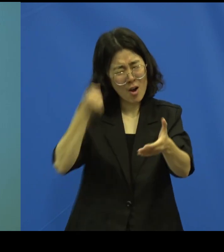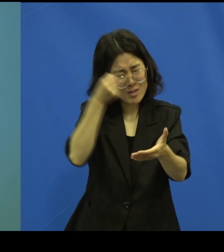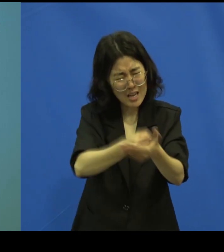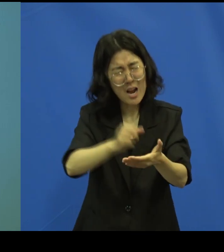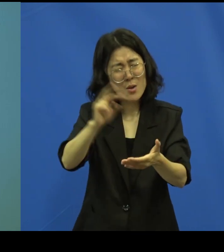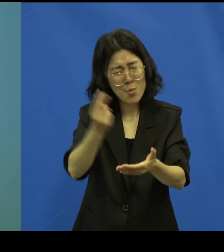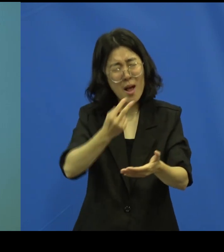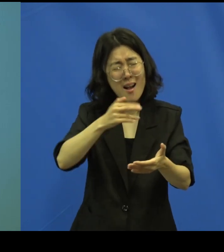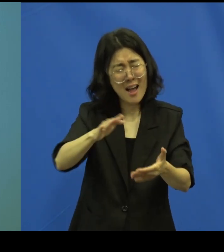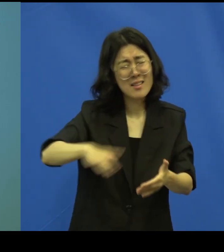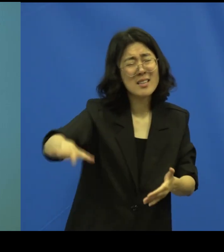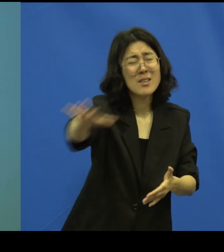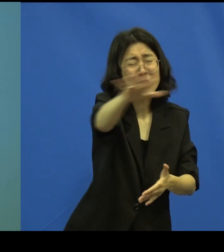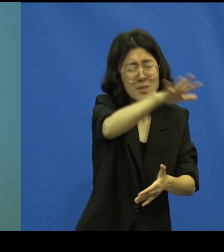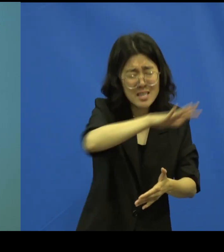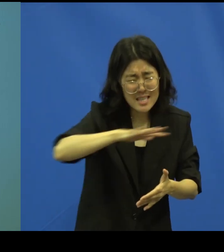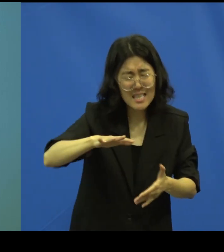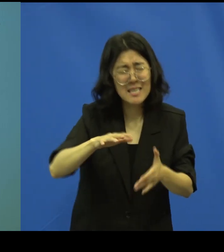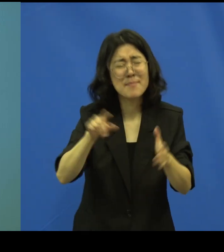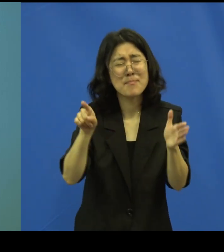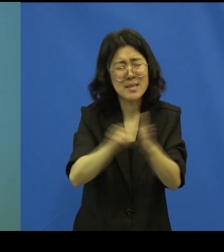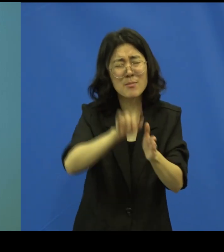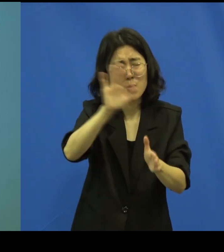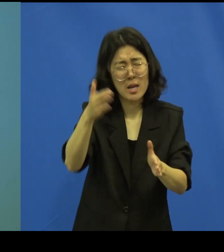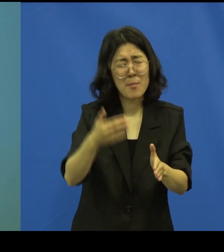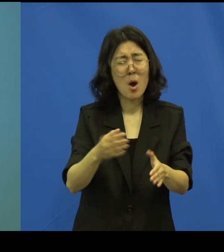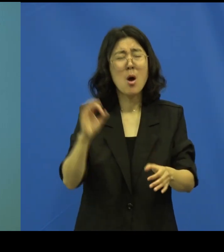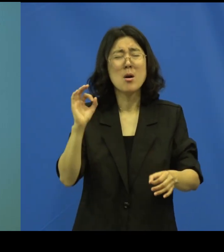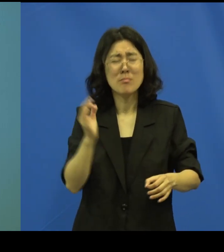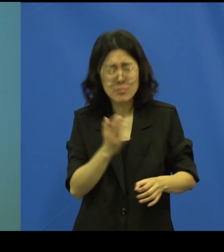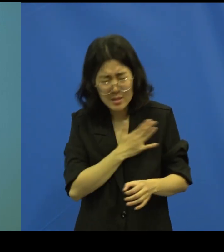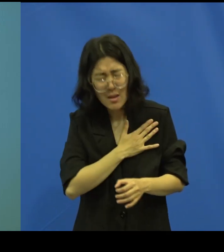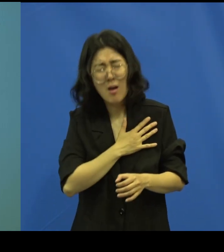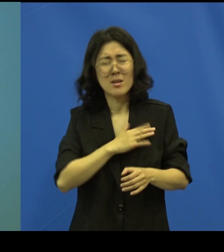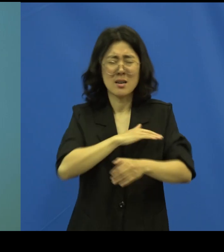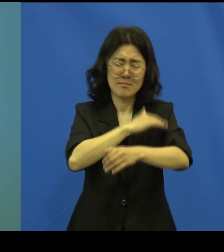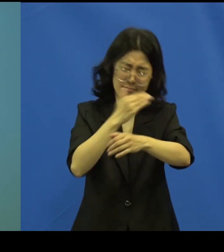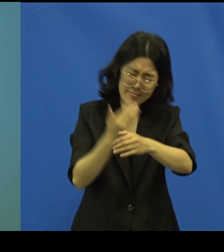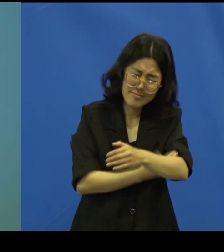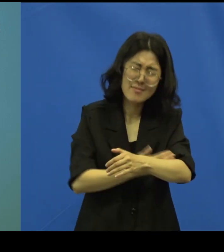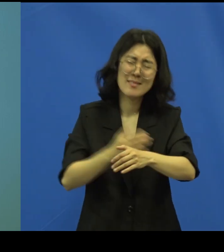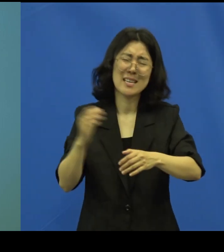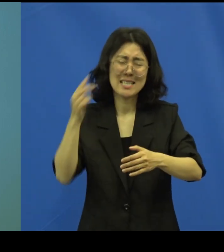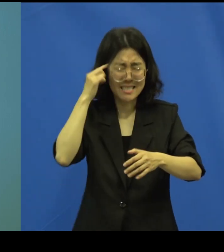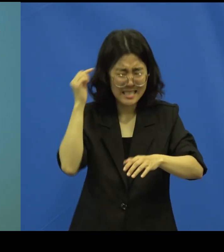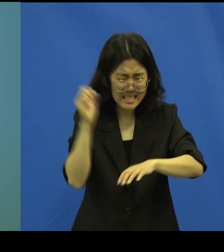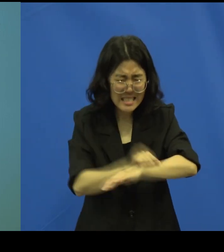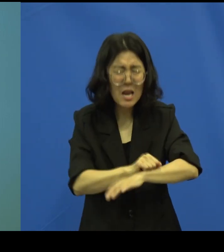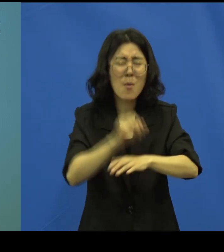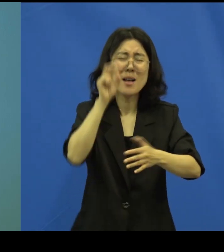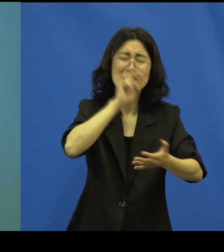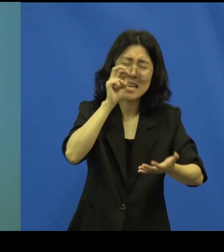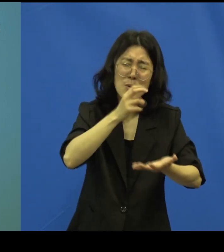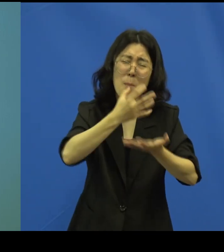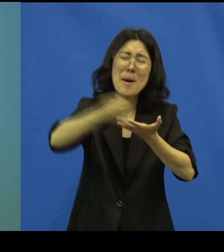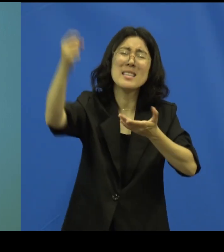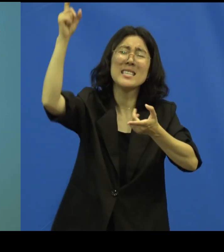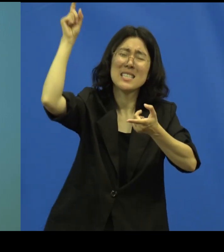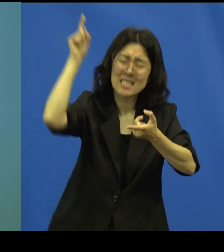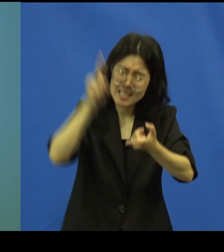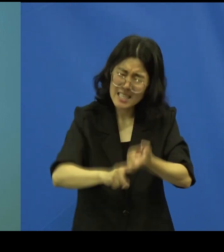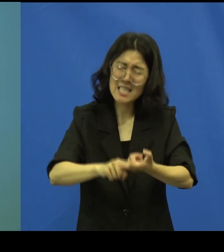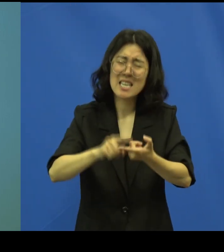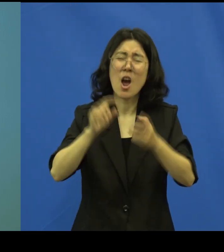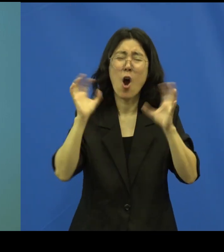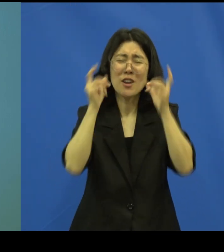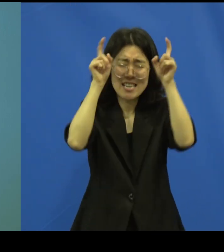주의 권속들 되게 해주시기를 원하오며, 능력과 부와 지혜와 힘과 존귀와 영광과 찬송을 받으시기에 합당하신 어린 양